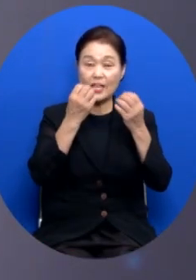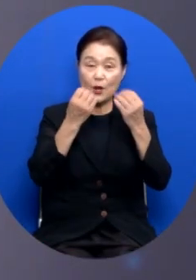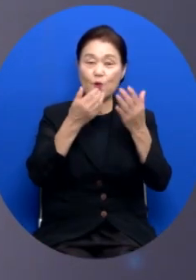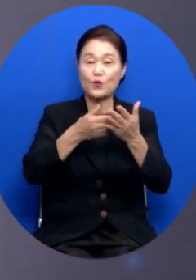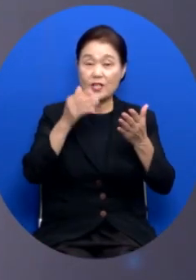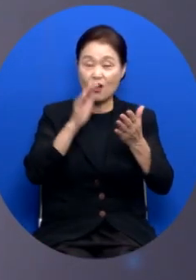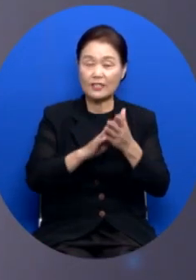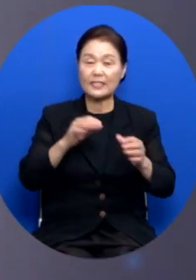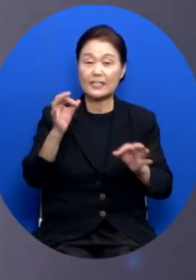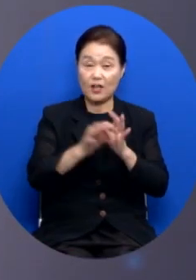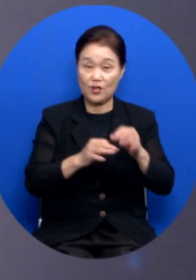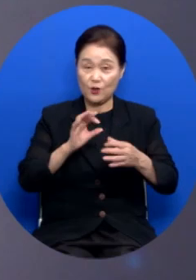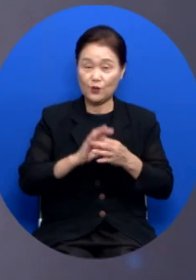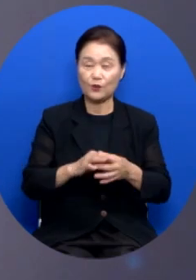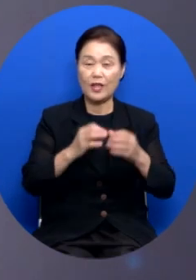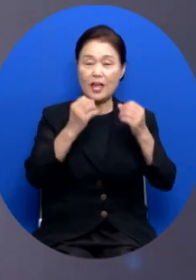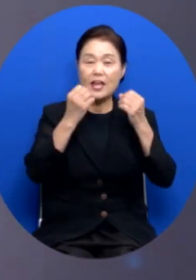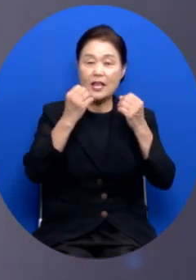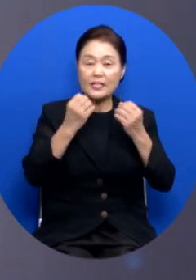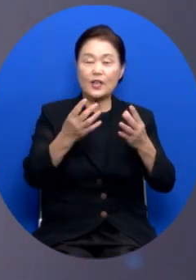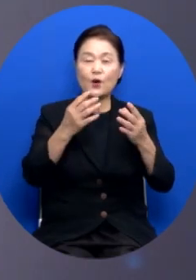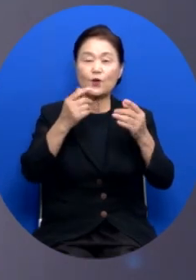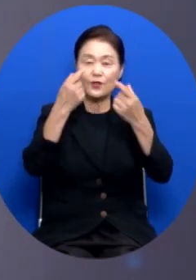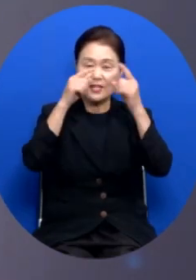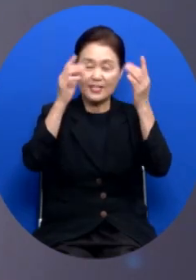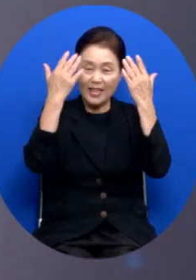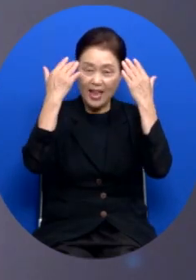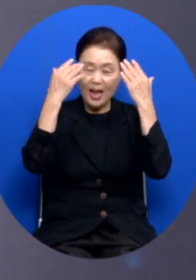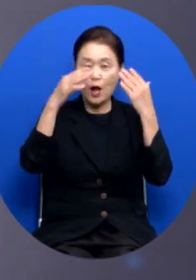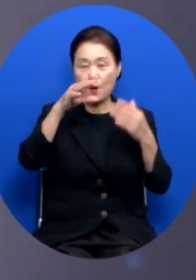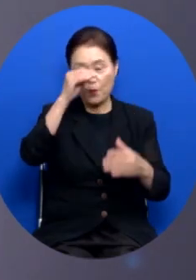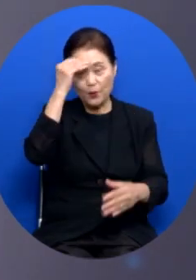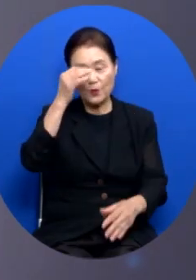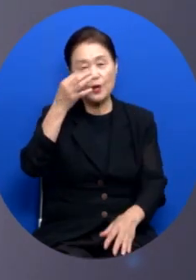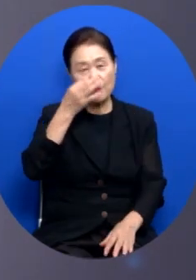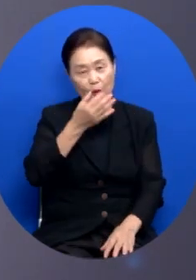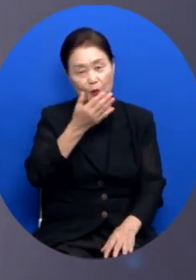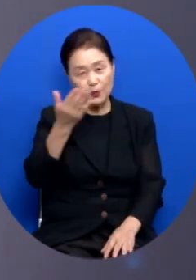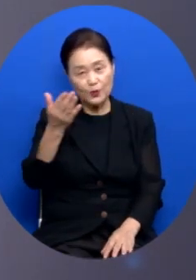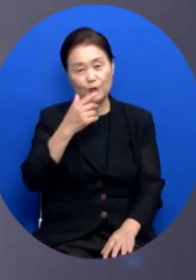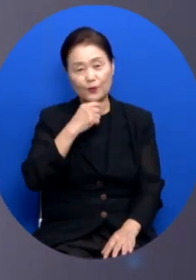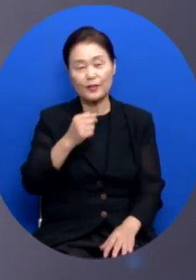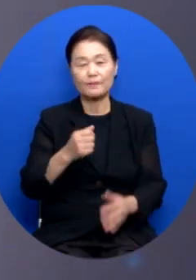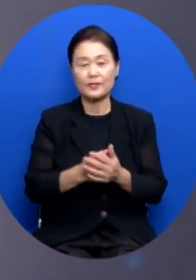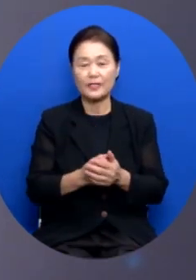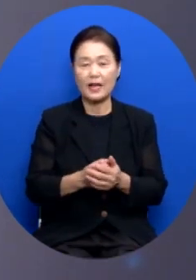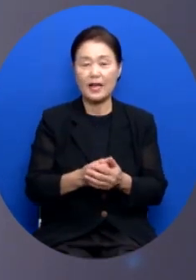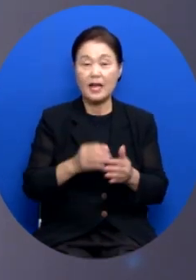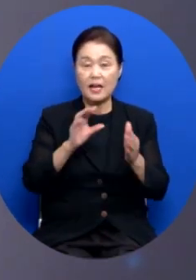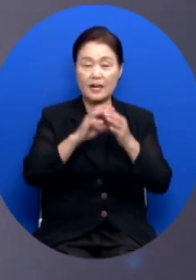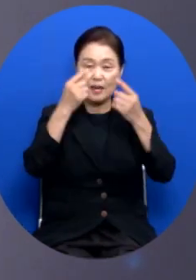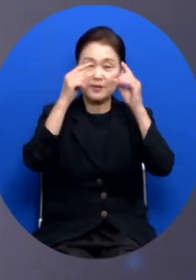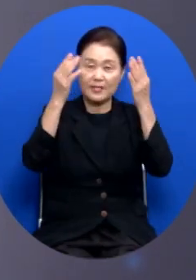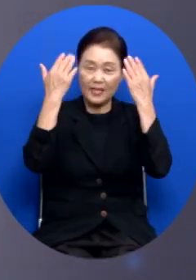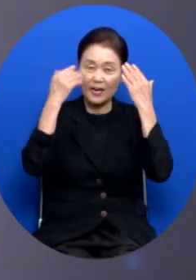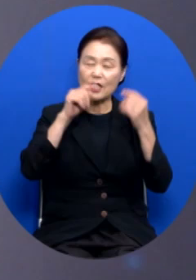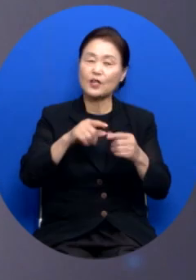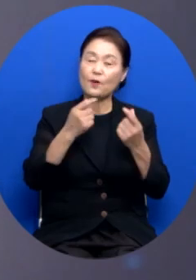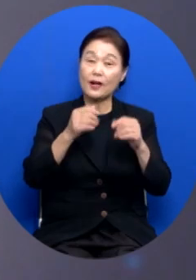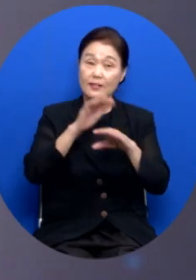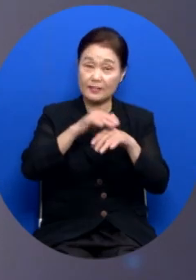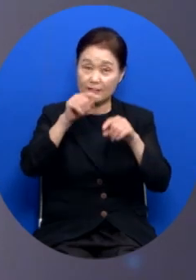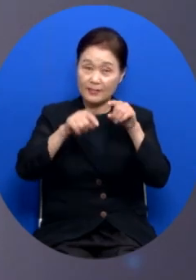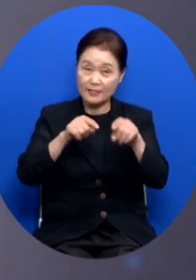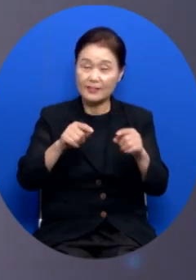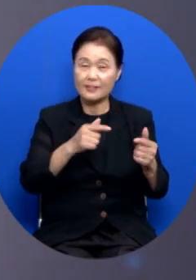통해 새로운 대학의 모델을 만들어 가기를 원합니다. 우리 칼빈대학은 이러한 실천을